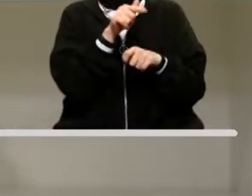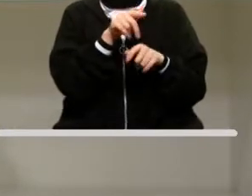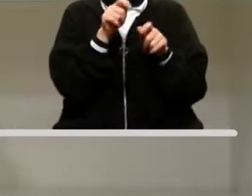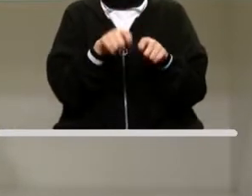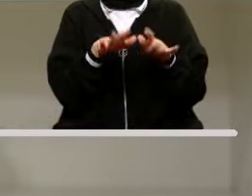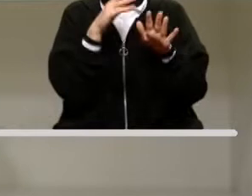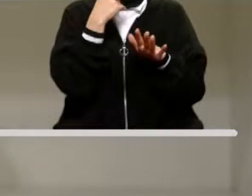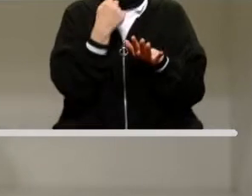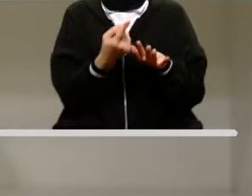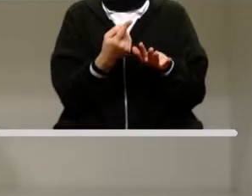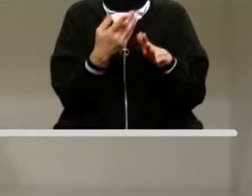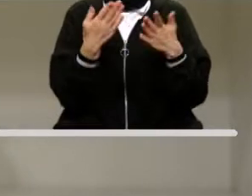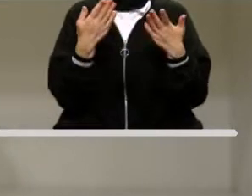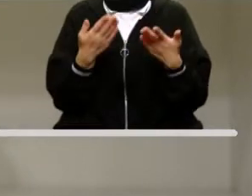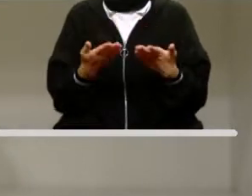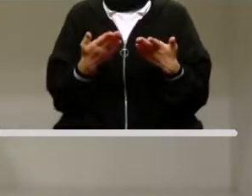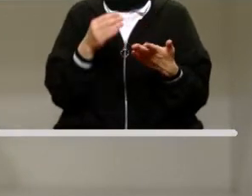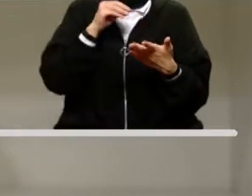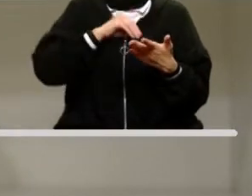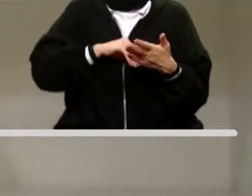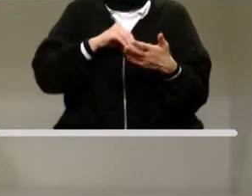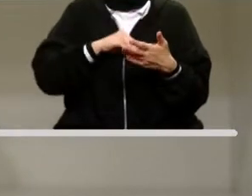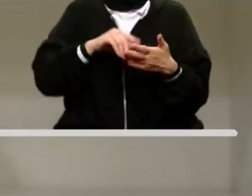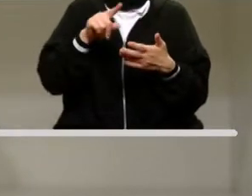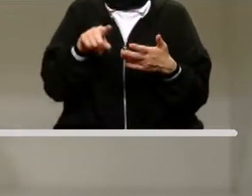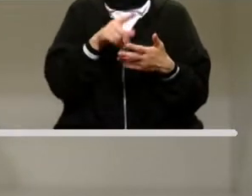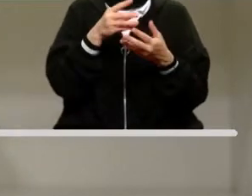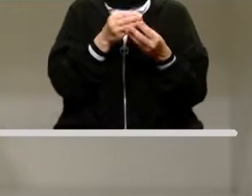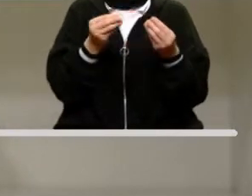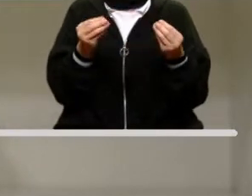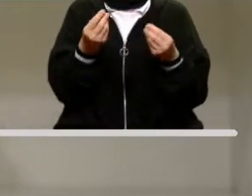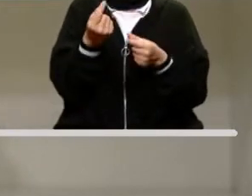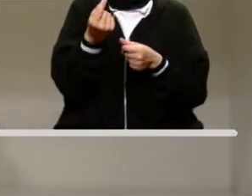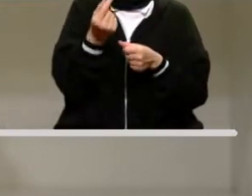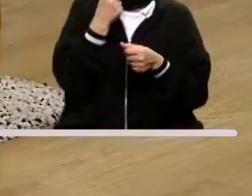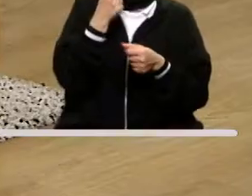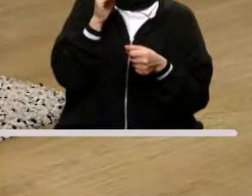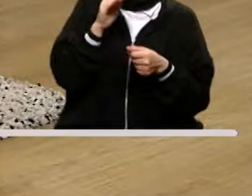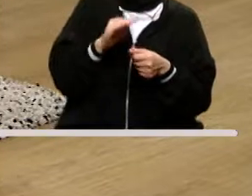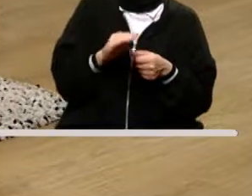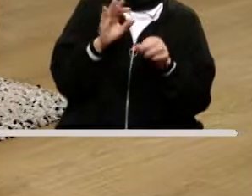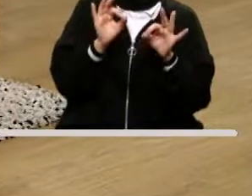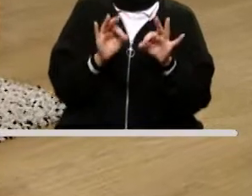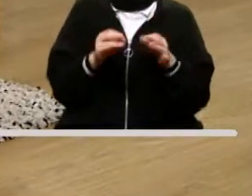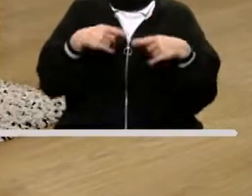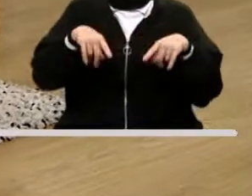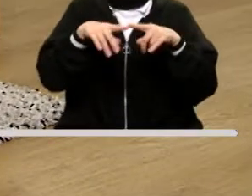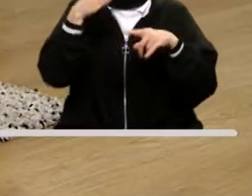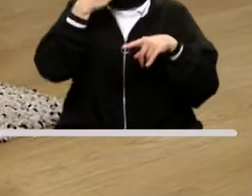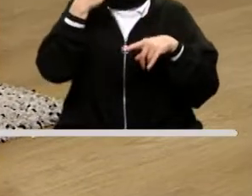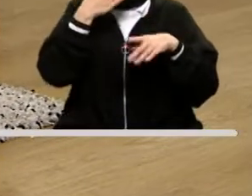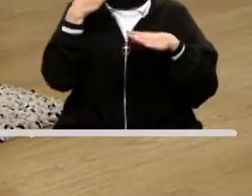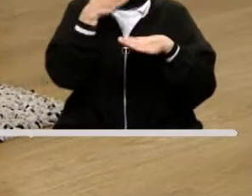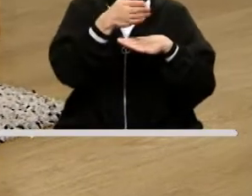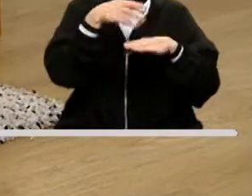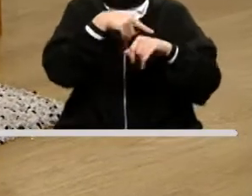davranış geliştirdiğinizde bedeli alma. Sanıyorum ki bunlar çok daha küçükten mi başlıyor hocam? Yani zaten biz okula gidene kadar belki de